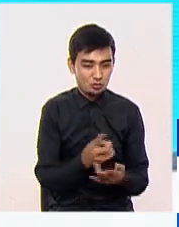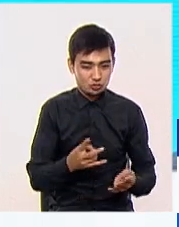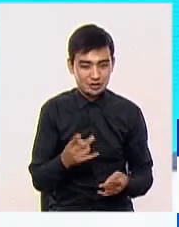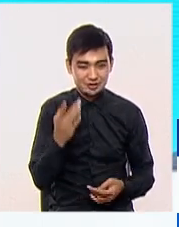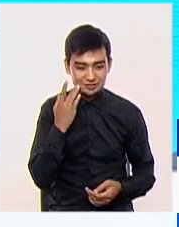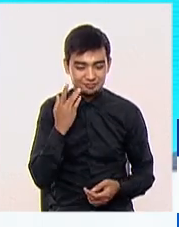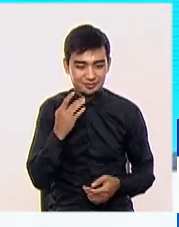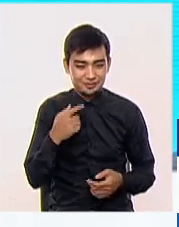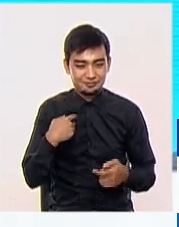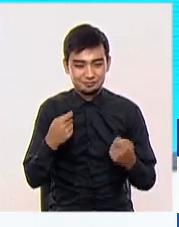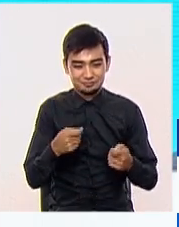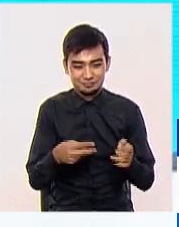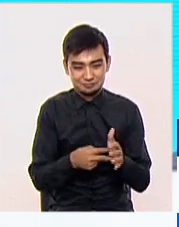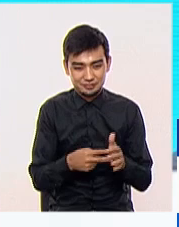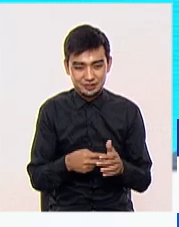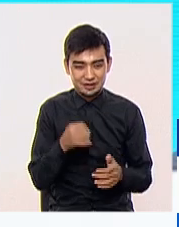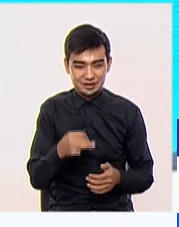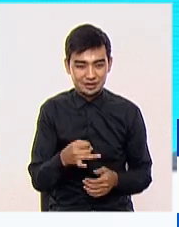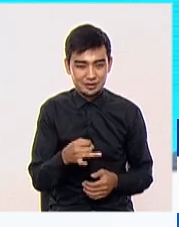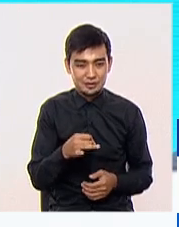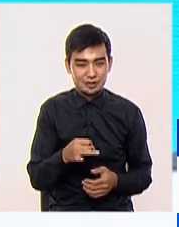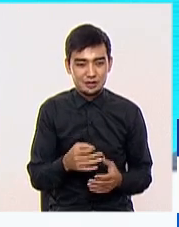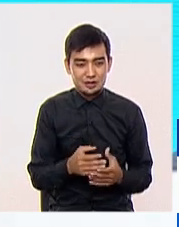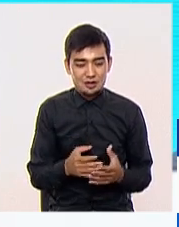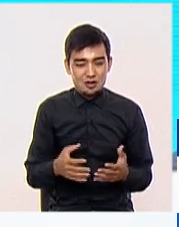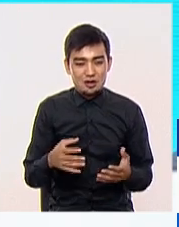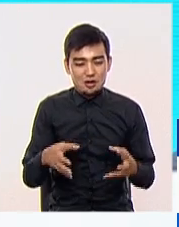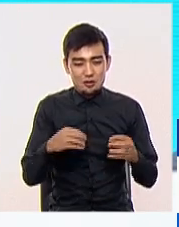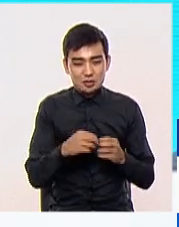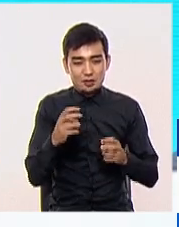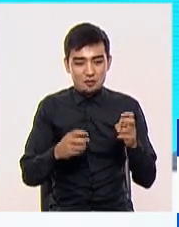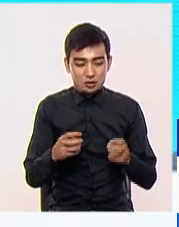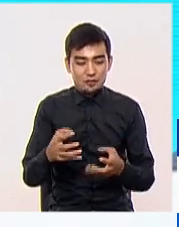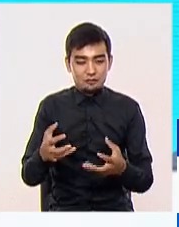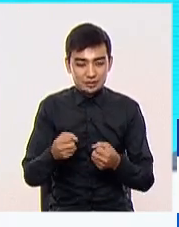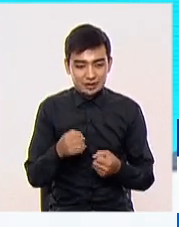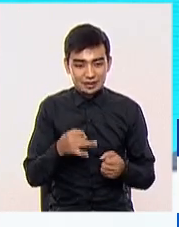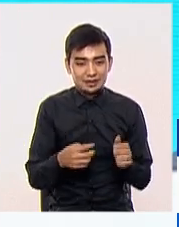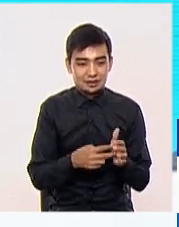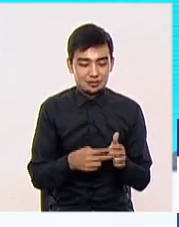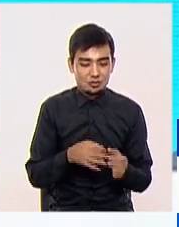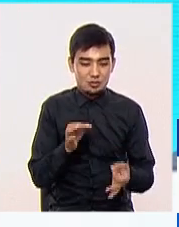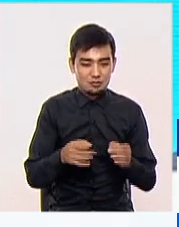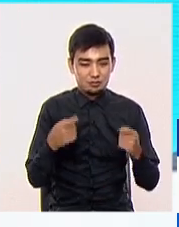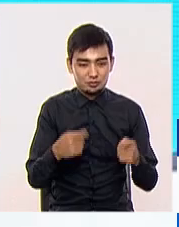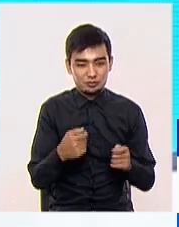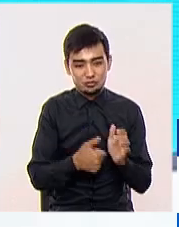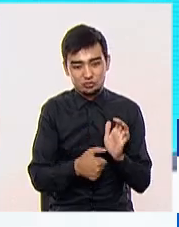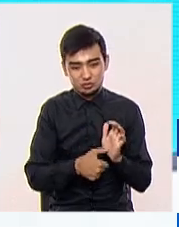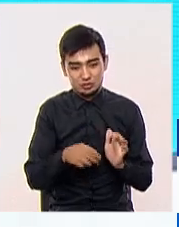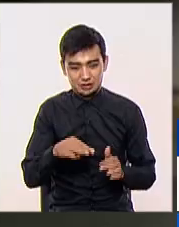рамках оборотной схемы, набирать какой-то пул, объем заводов брать и по усредненной цене, допустим, 550-600